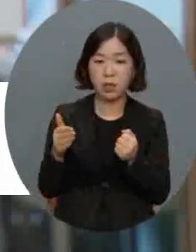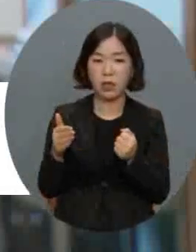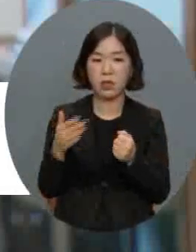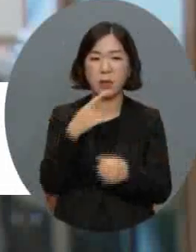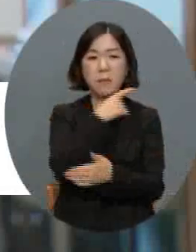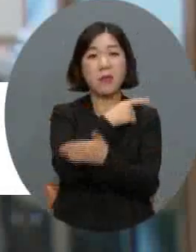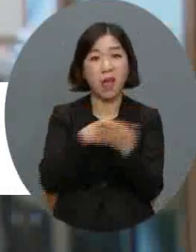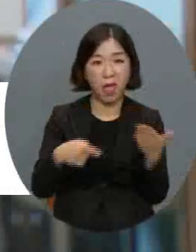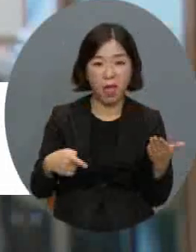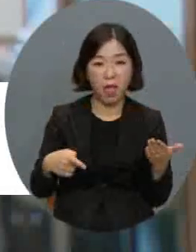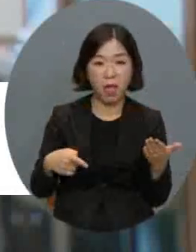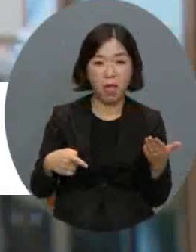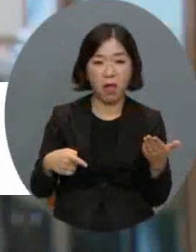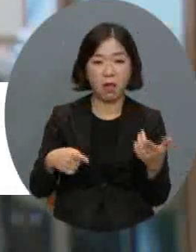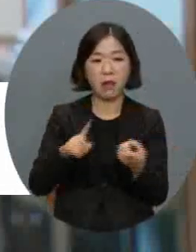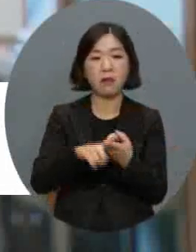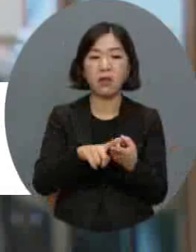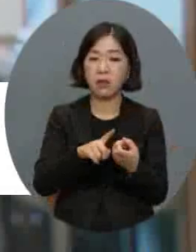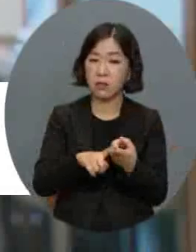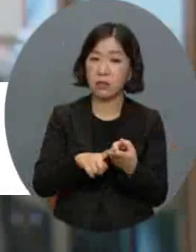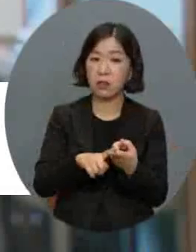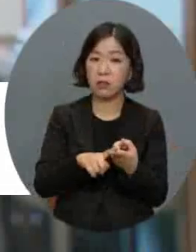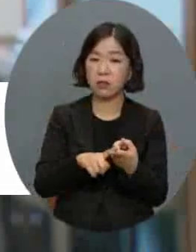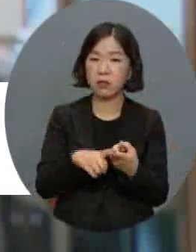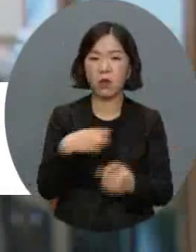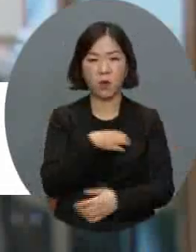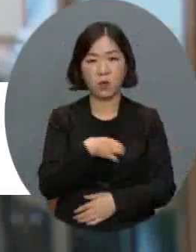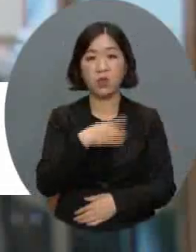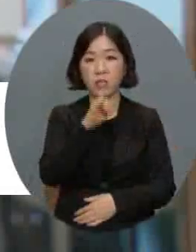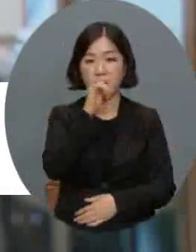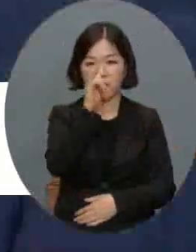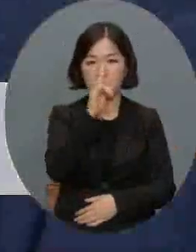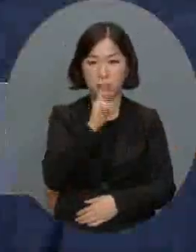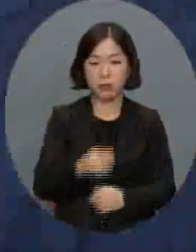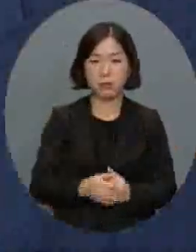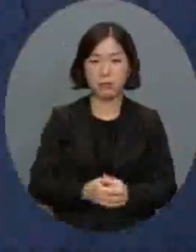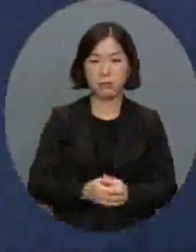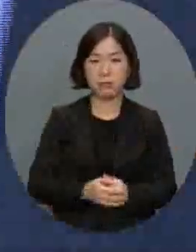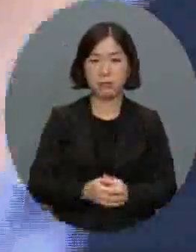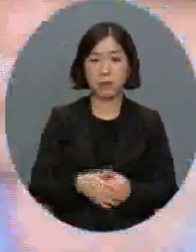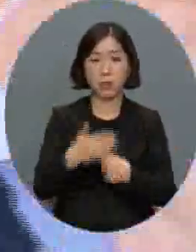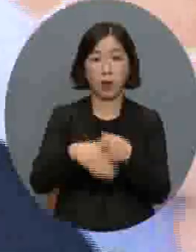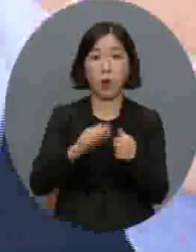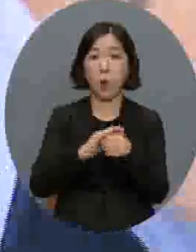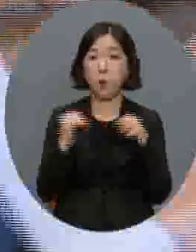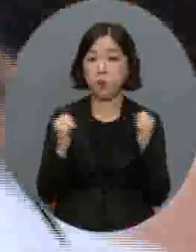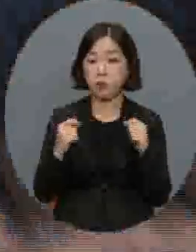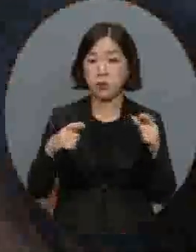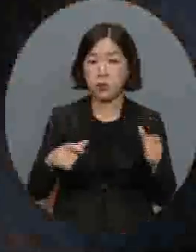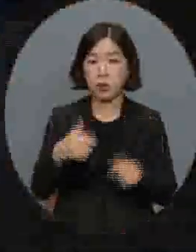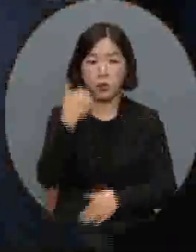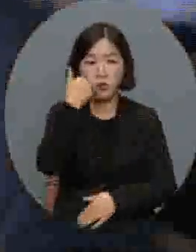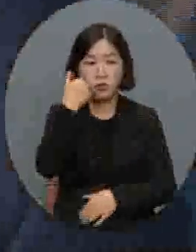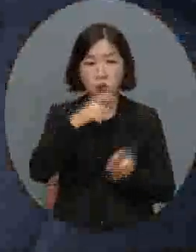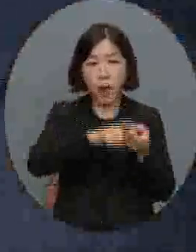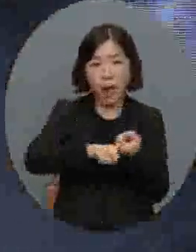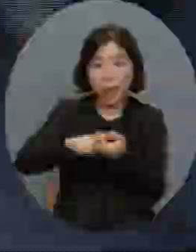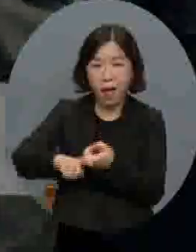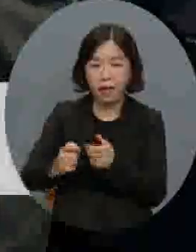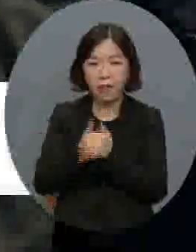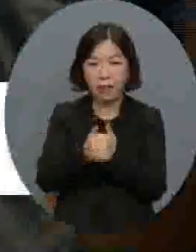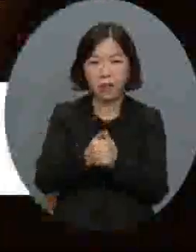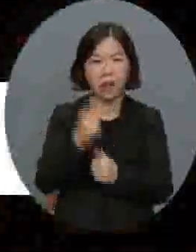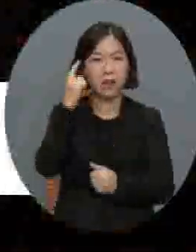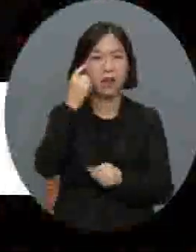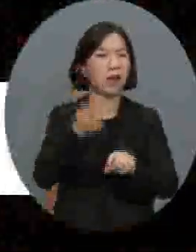그 피해들, 이런 거 보면 상당히 우려가 되고 있고요. 대구 경북에서도 누구를 지지하느냐에 따라